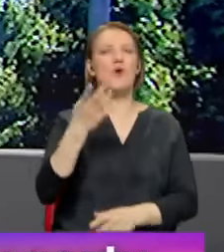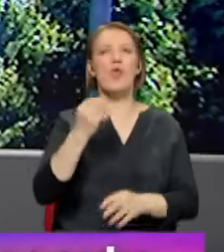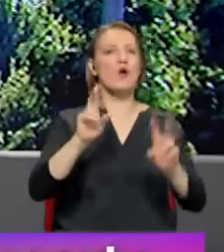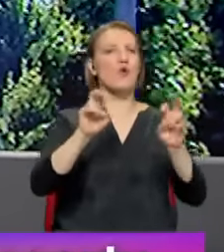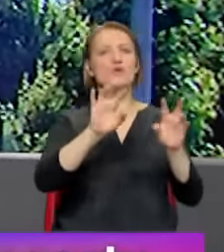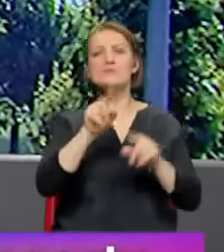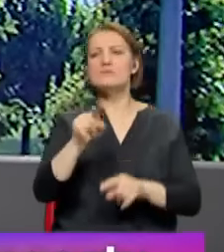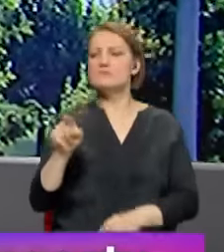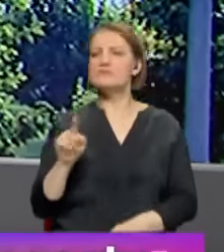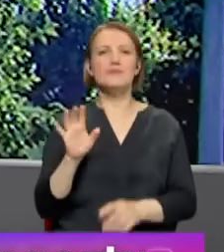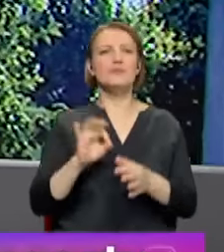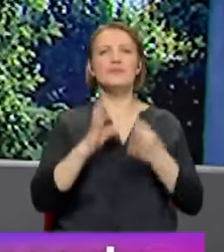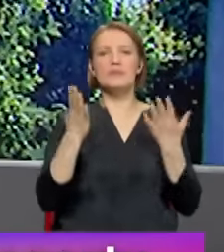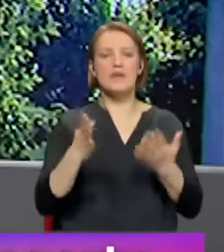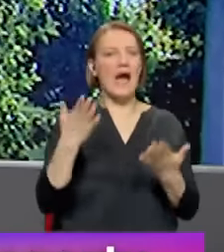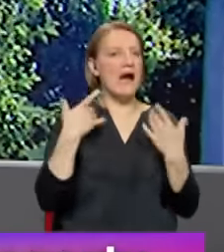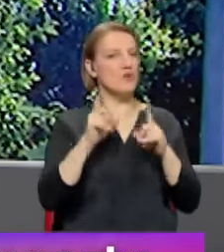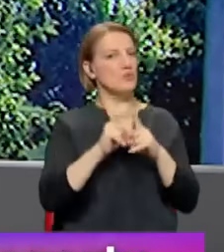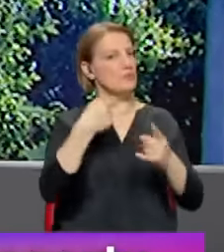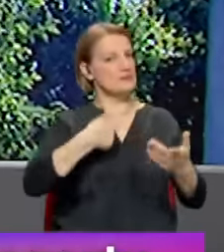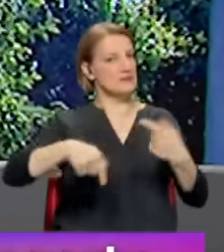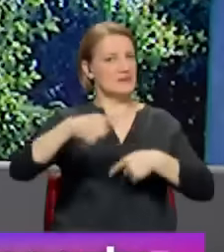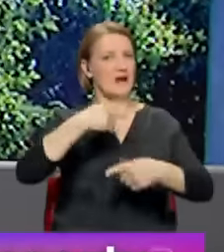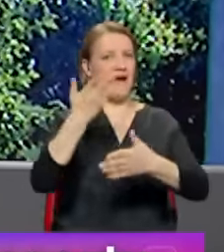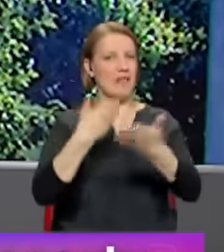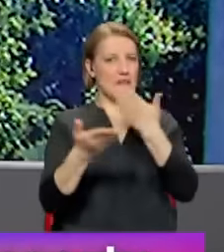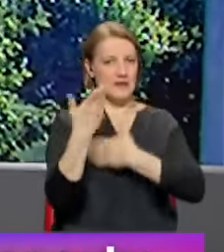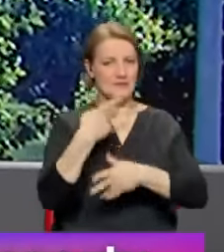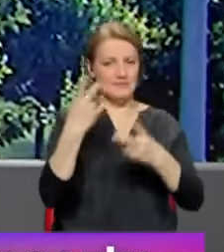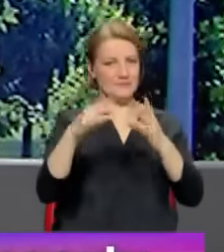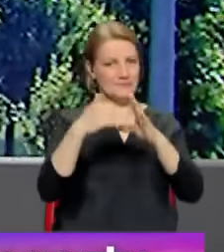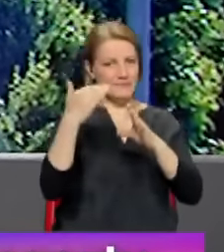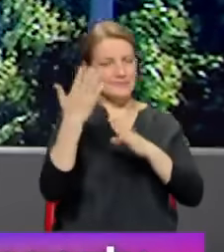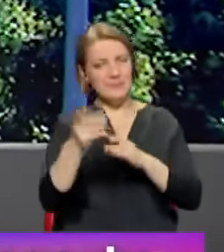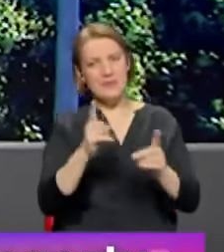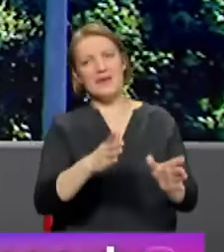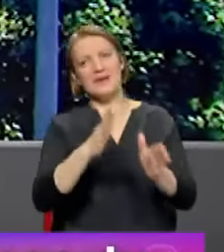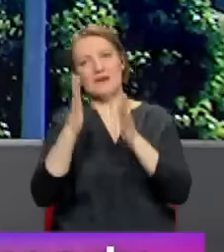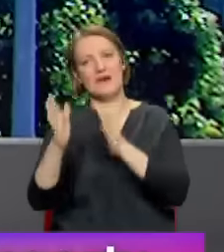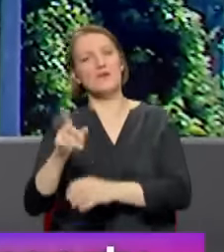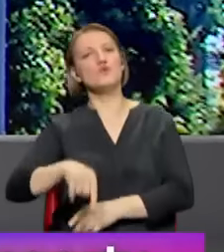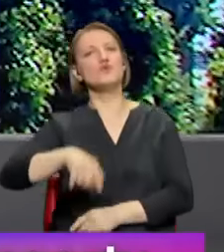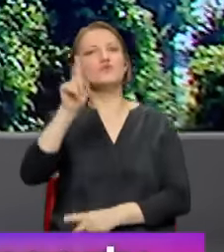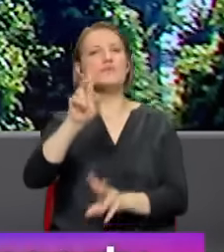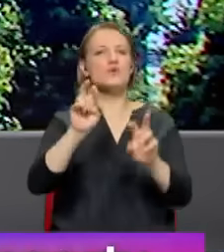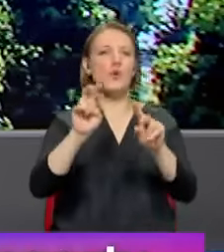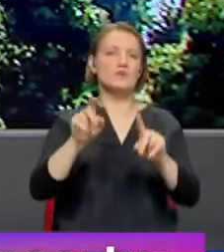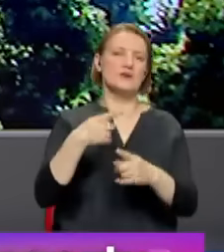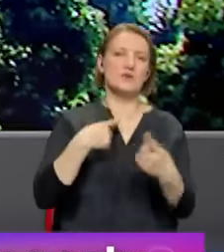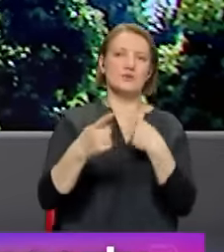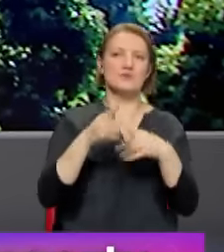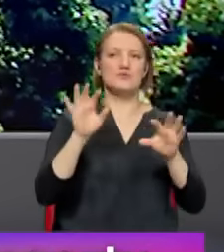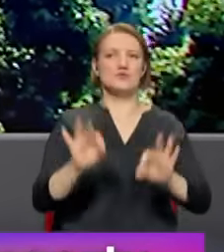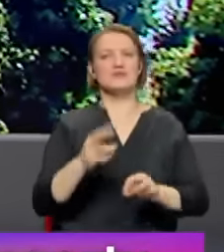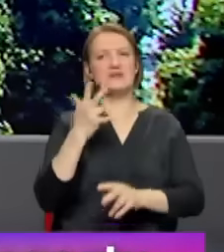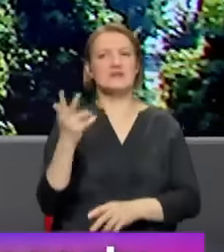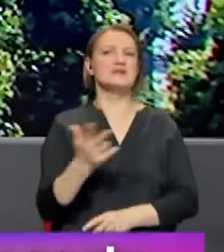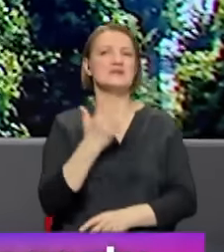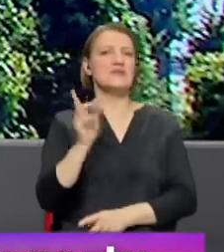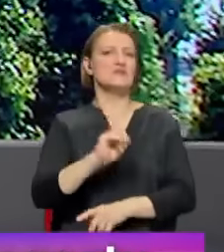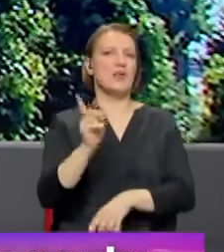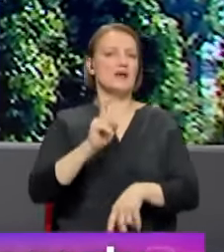nedir? Hem hava durumunu bizlere anlatın, aktarın bizlere ve bir yandan da gündeminizde olan konuları konuşalım. Şimdi hızlı bir